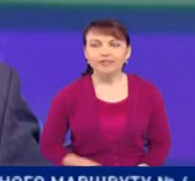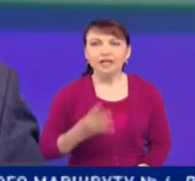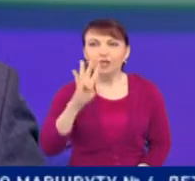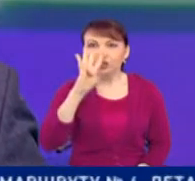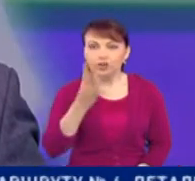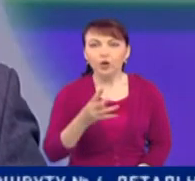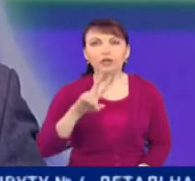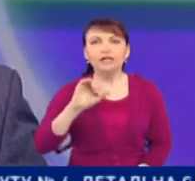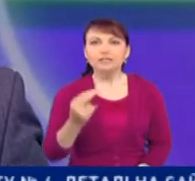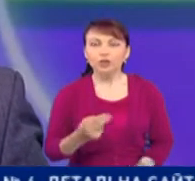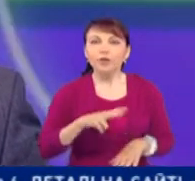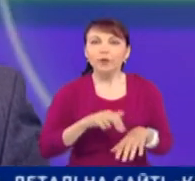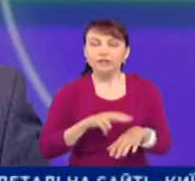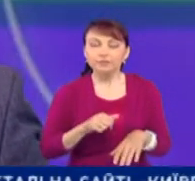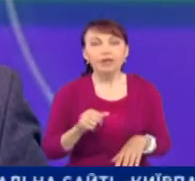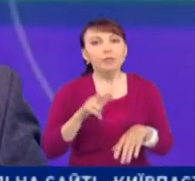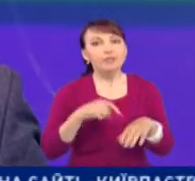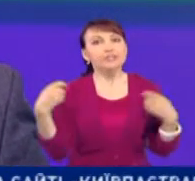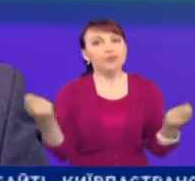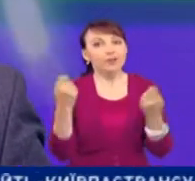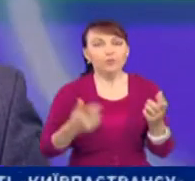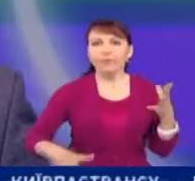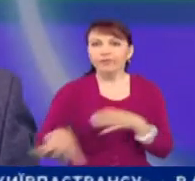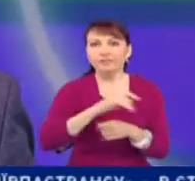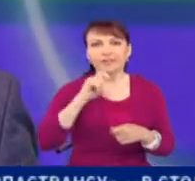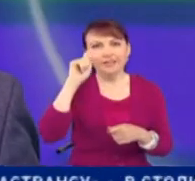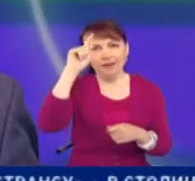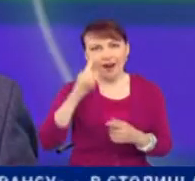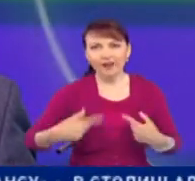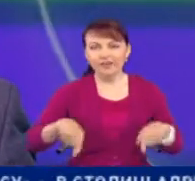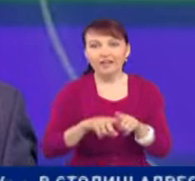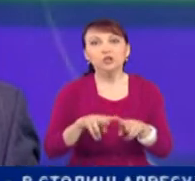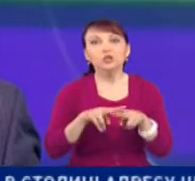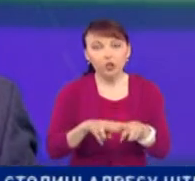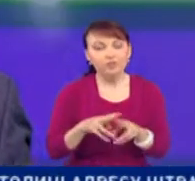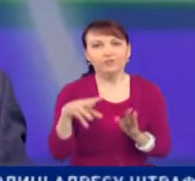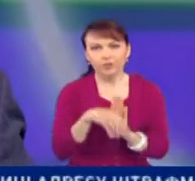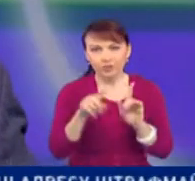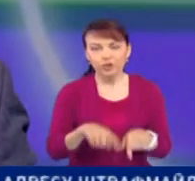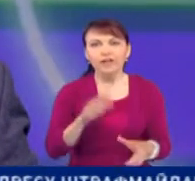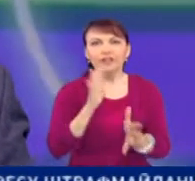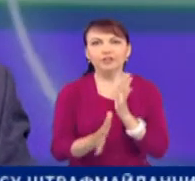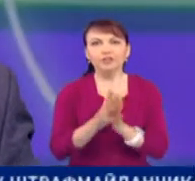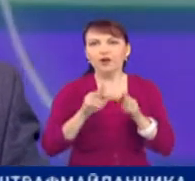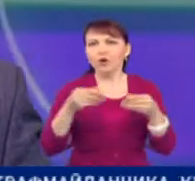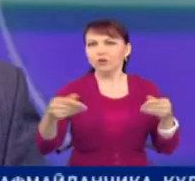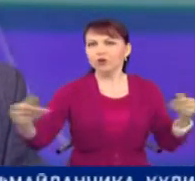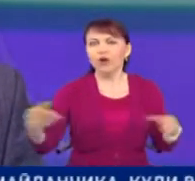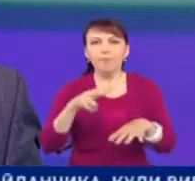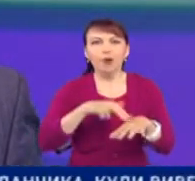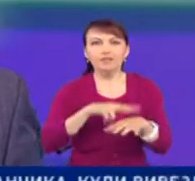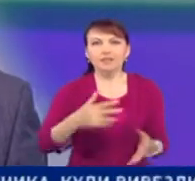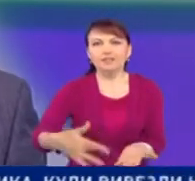4 роки національній поліції правоохоронці святкують по всій країні. Столиця не виняток. На Хрещатику розгорнули справжнє поліцейське